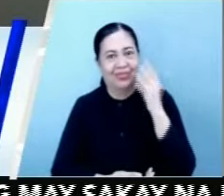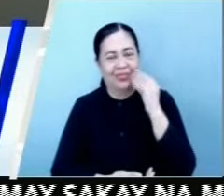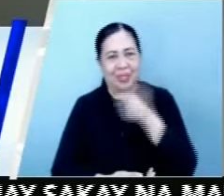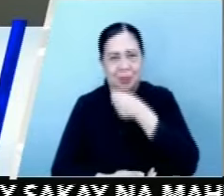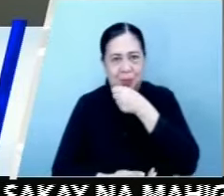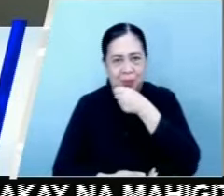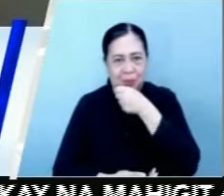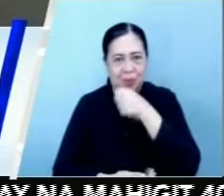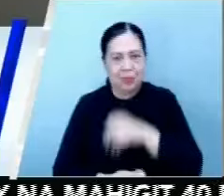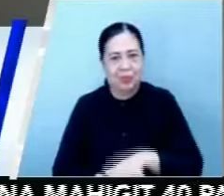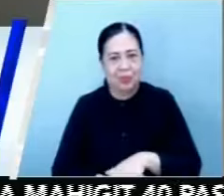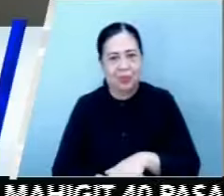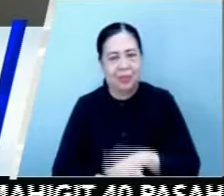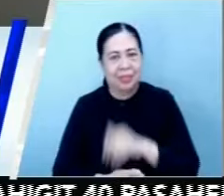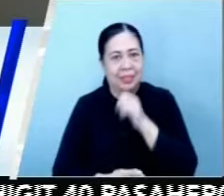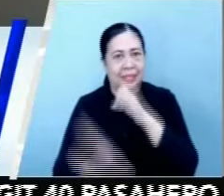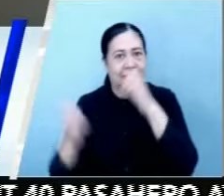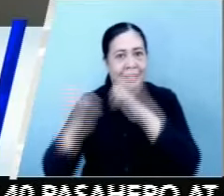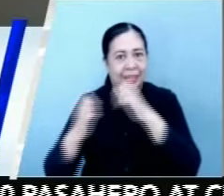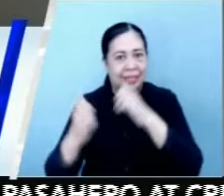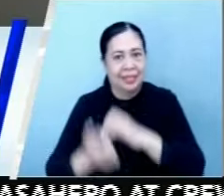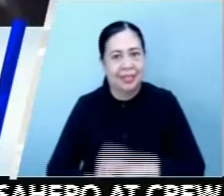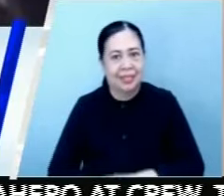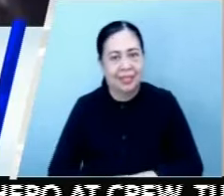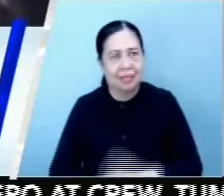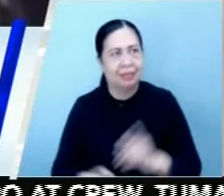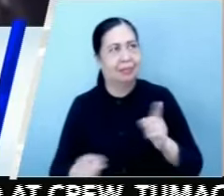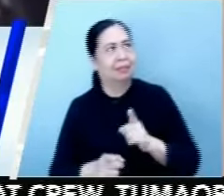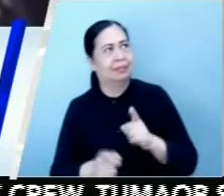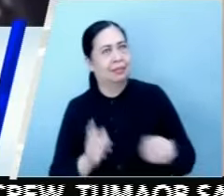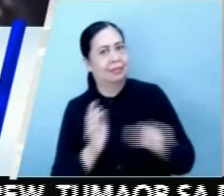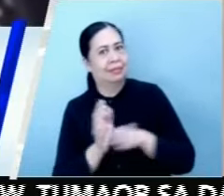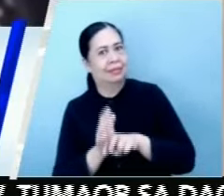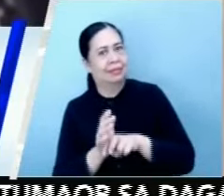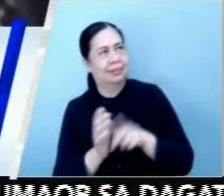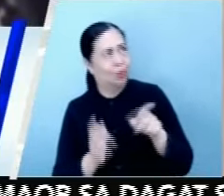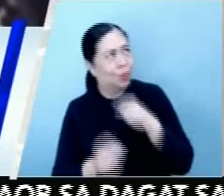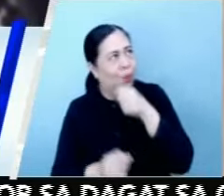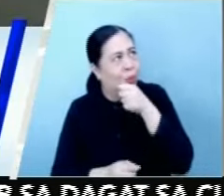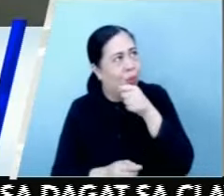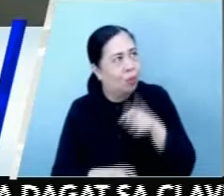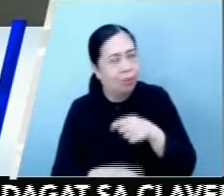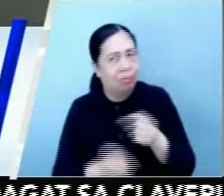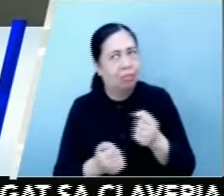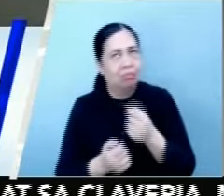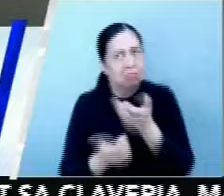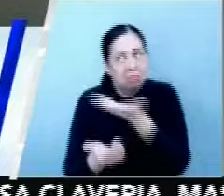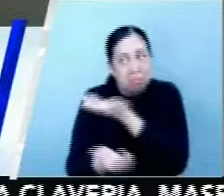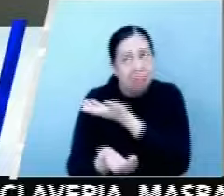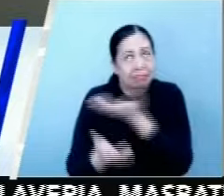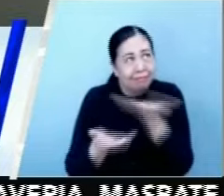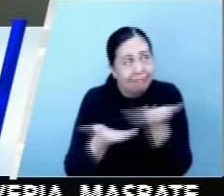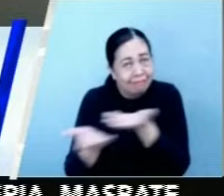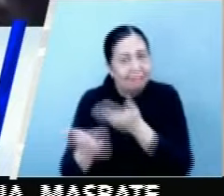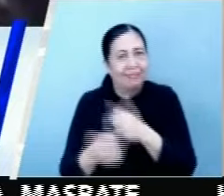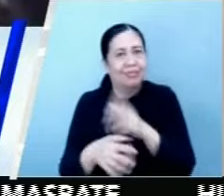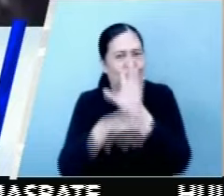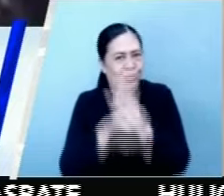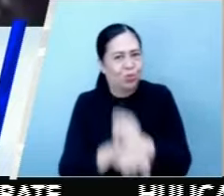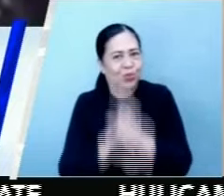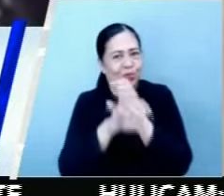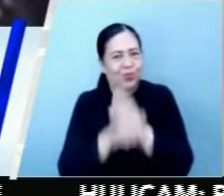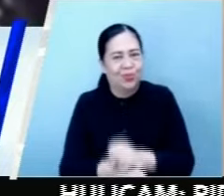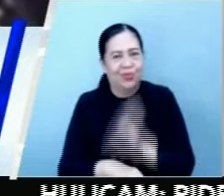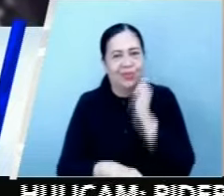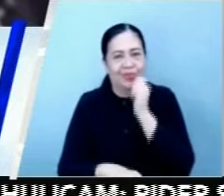naman po akalaan. On the spot, may sasakay kong isang pastor. Pero nindalo ko pa rin siya kasi yun po yung gawain ko po talaga. Kaya